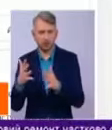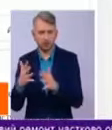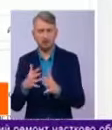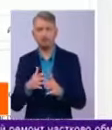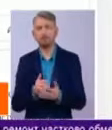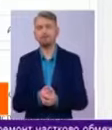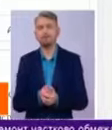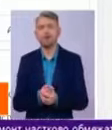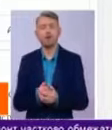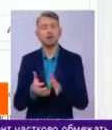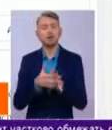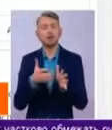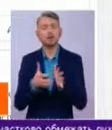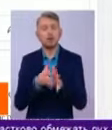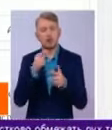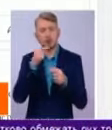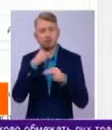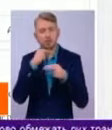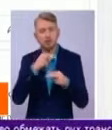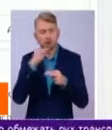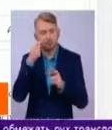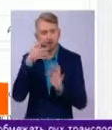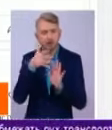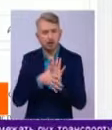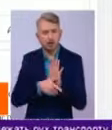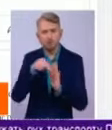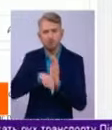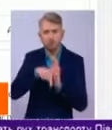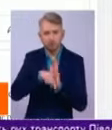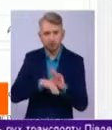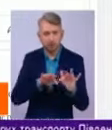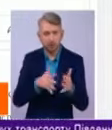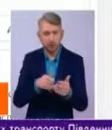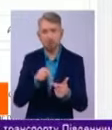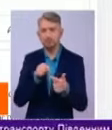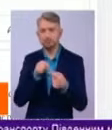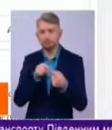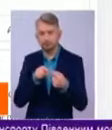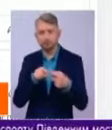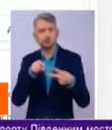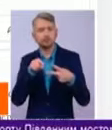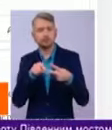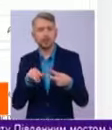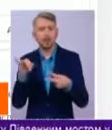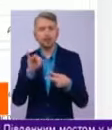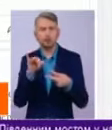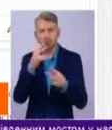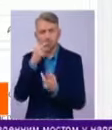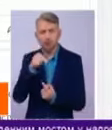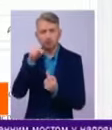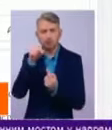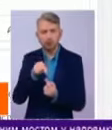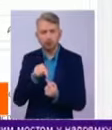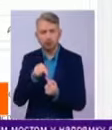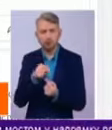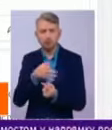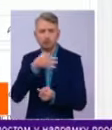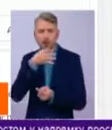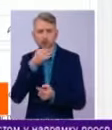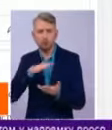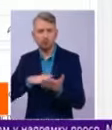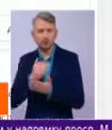наступні. Недостатньо прискіпливо вникають у предмети суть події. Можливо, хтось обере наступний варіант. Історію пристосовують на догоду політичним